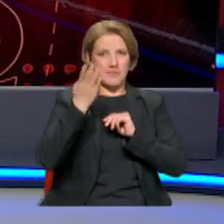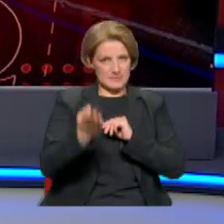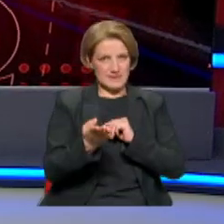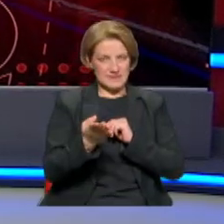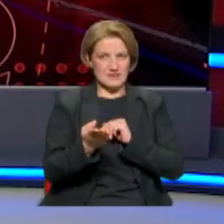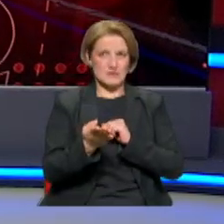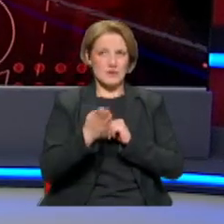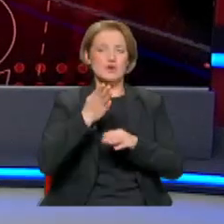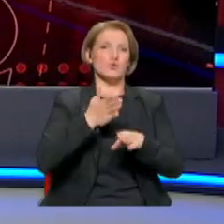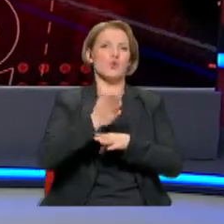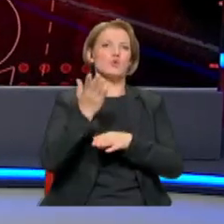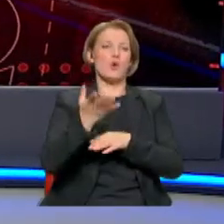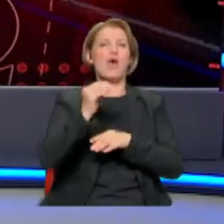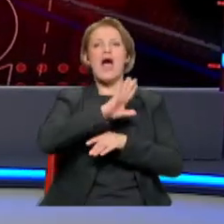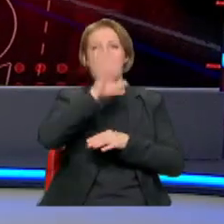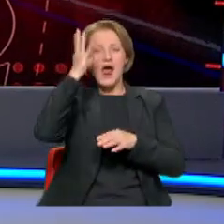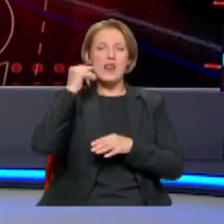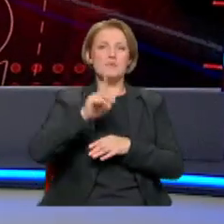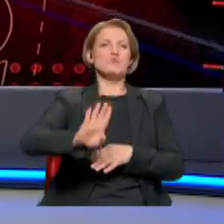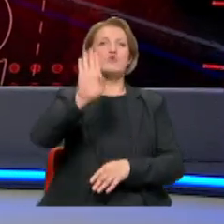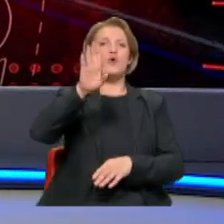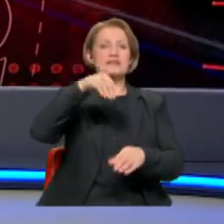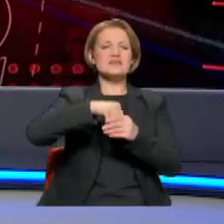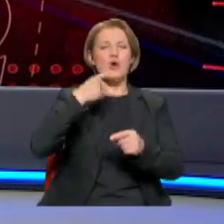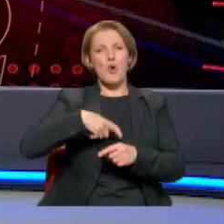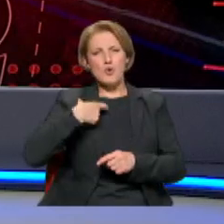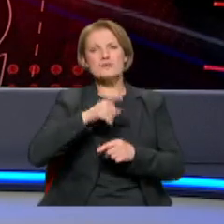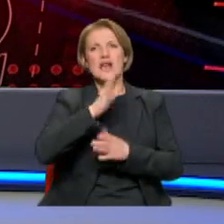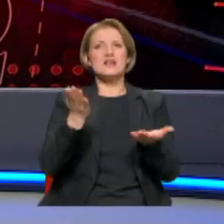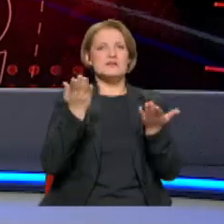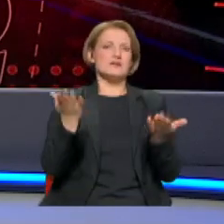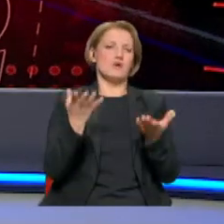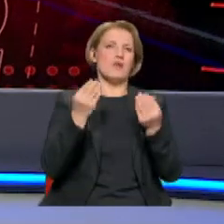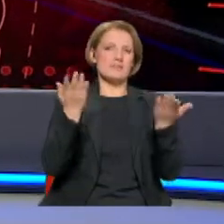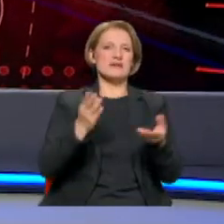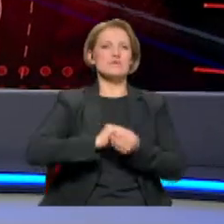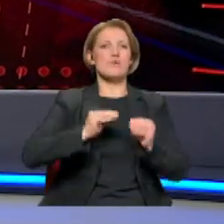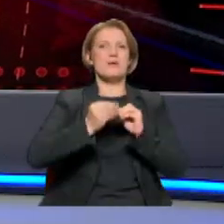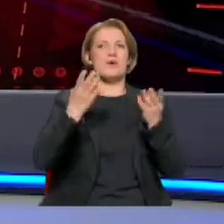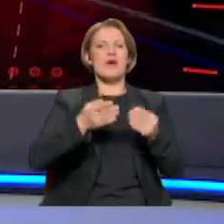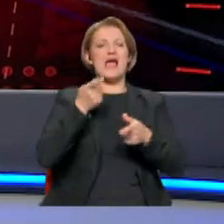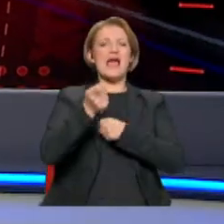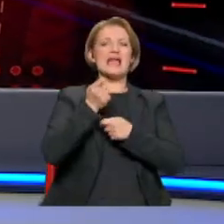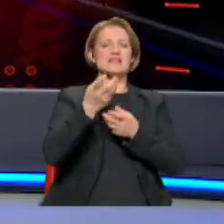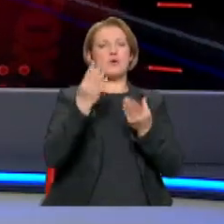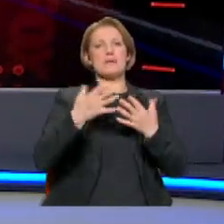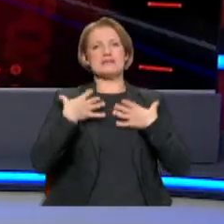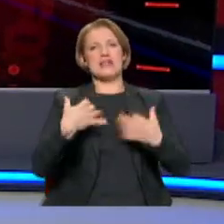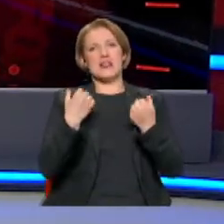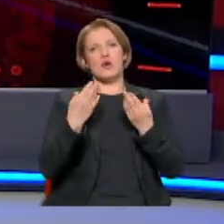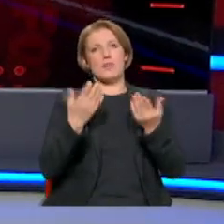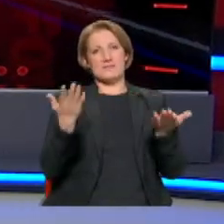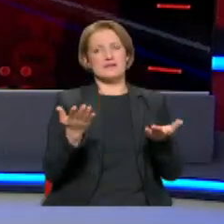olabilir Her anlamda Bürokraside Özel sektörde vesaire Liyakat olabilir asıl sorununuz işte eğitim olabilir sağlık